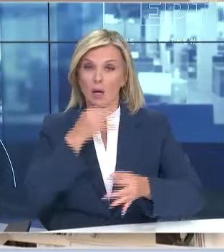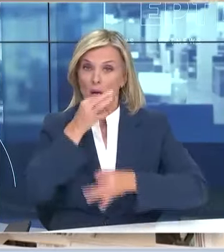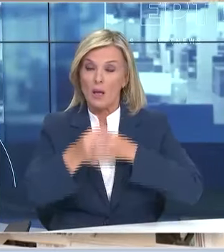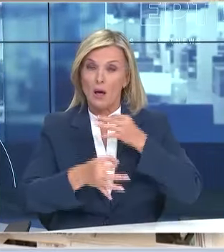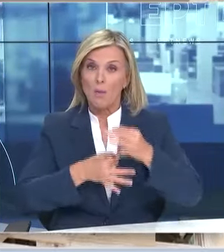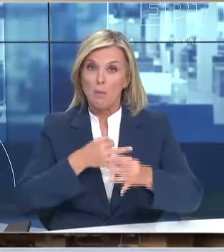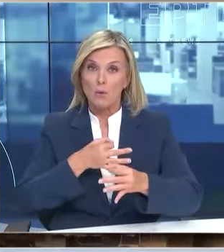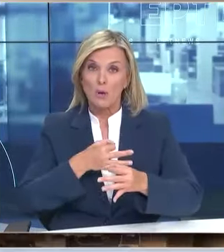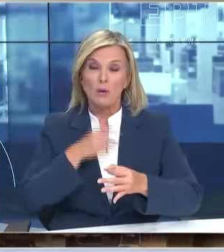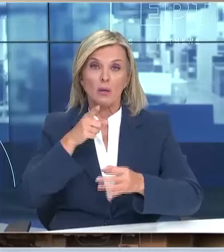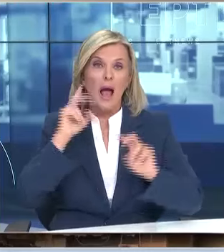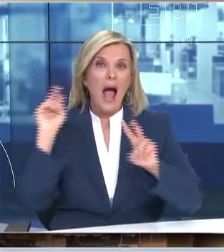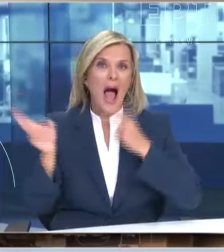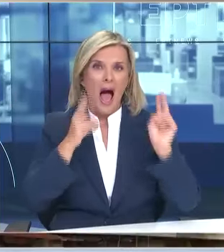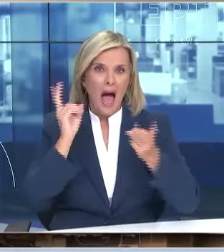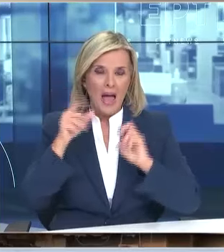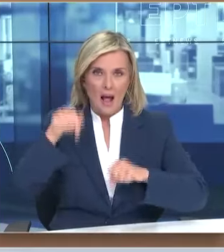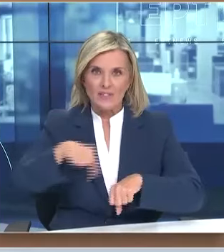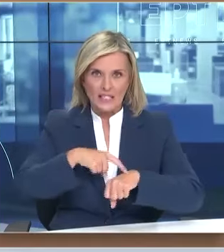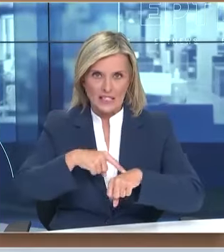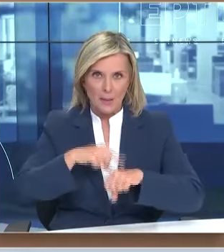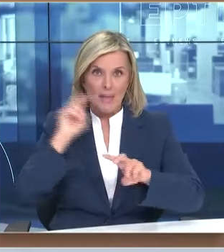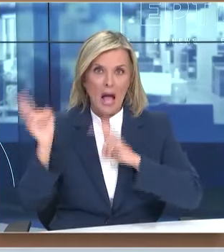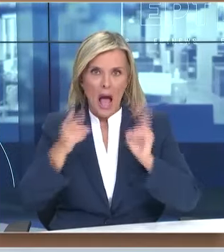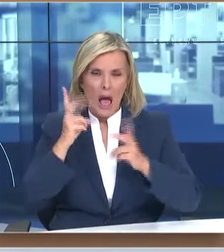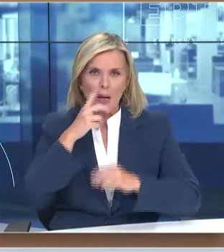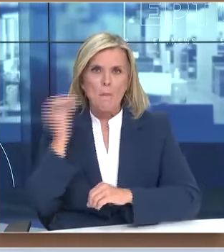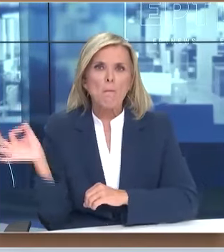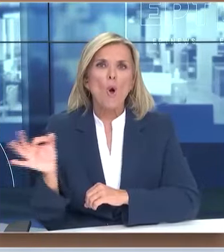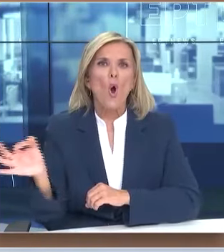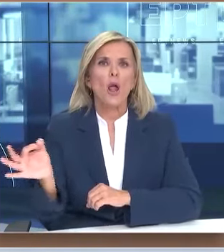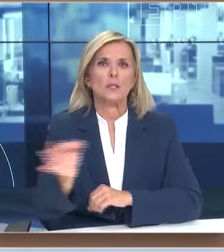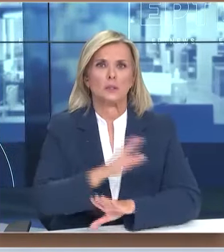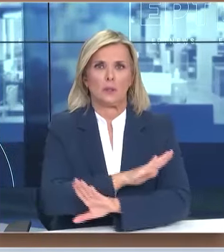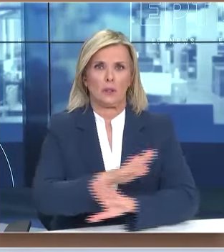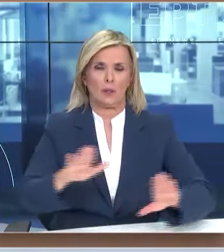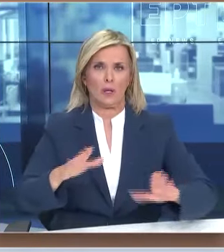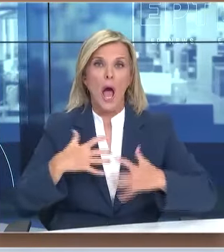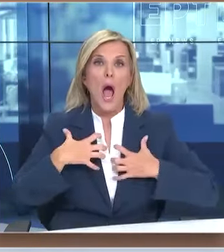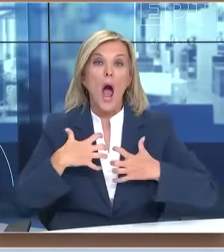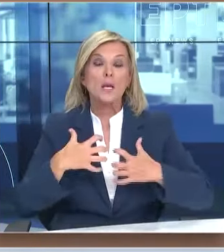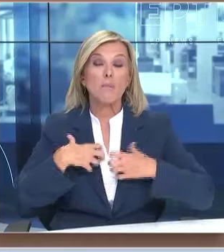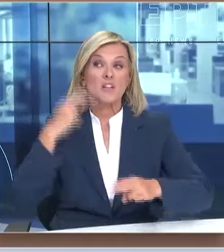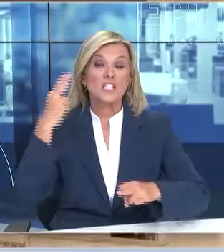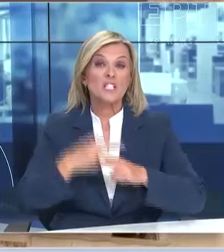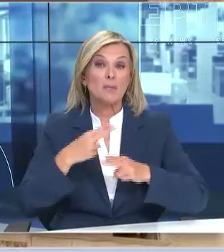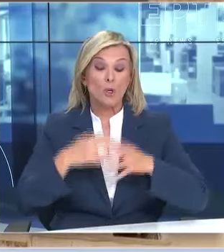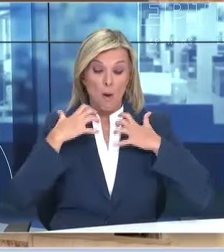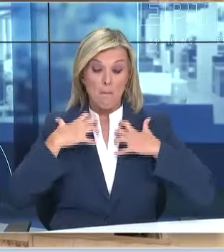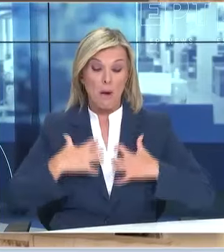στον μολυσμένο πια αέρα. Αυτό είναι το ζήτημα, και γι' αυτό μιλάει για μάσκα και για το αναπνευστικό είναι το μεγάλο